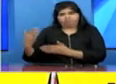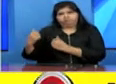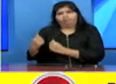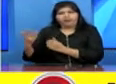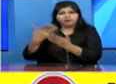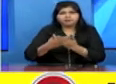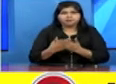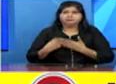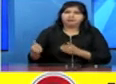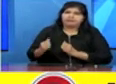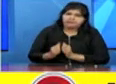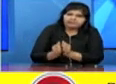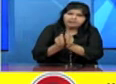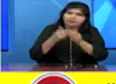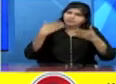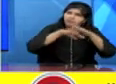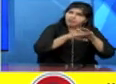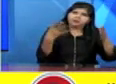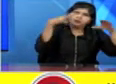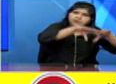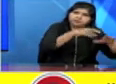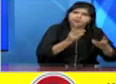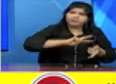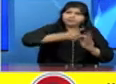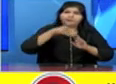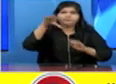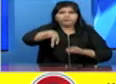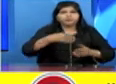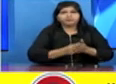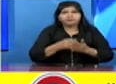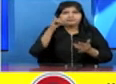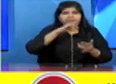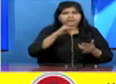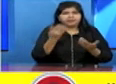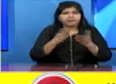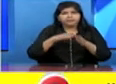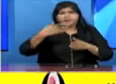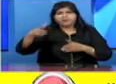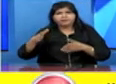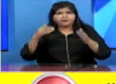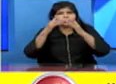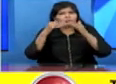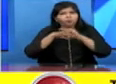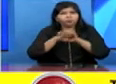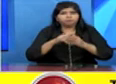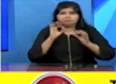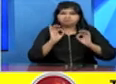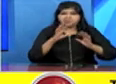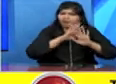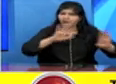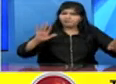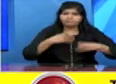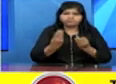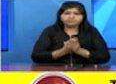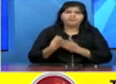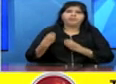हम्म उन्होंने हमको, जो वार्ड था वहाँ हमको उन्होंने शिफ्ट कर दिया। हम 6 को उन्होंने अलग अलग रूम दिया, अच्छे रूम थे, सब कुछ था।